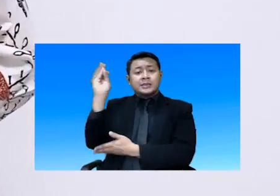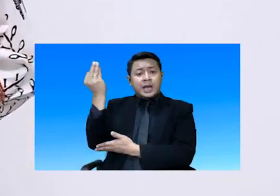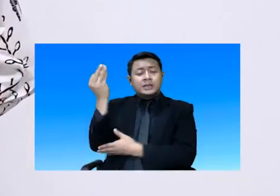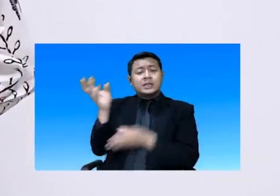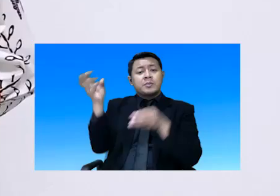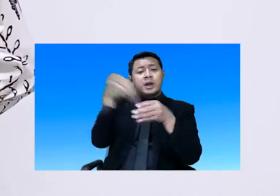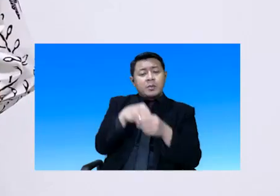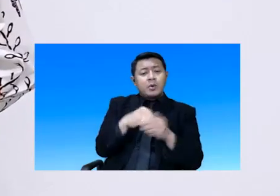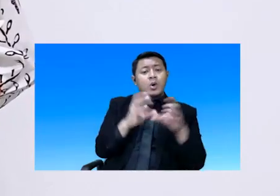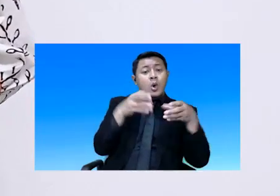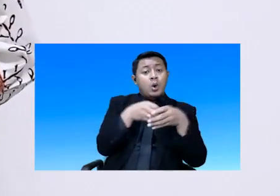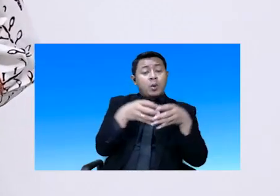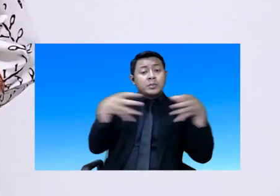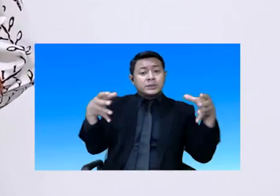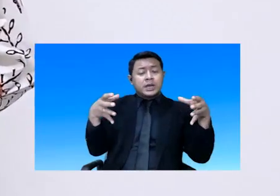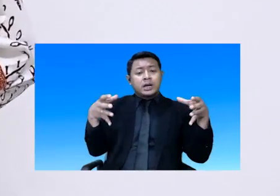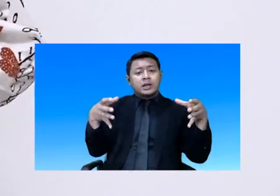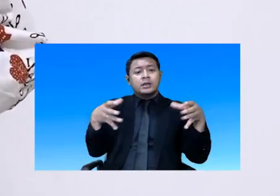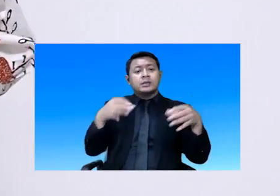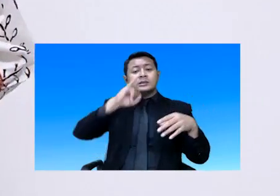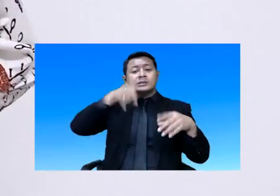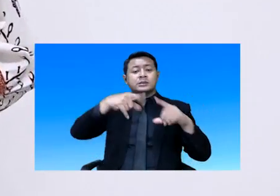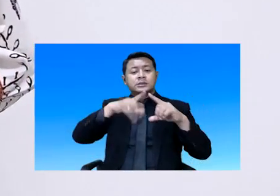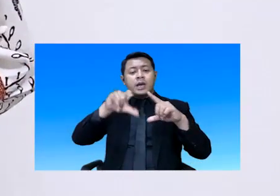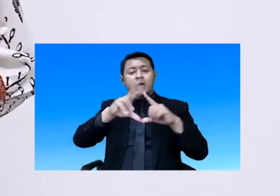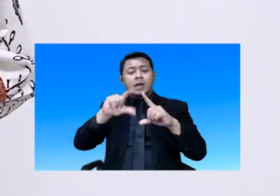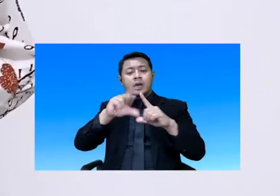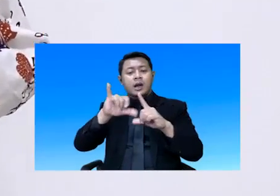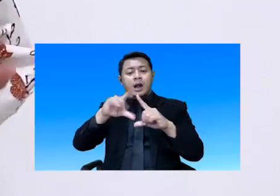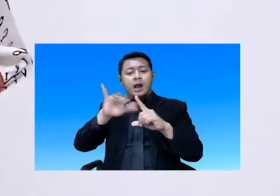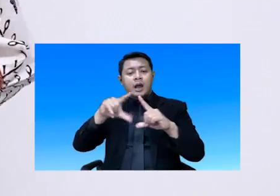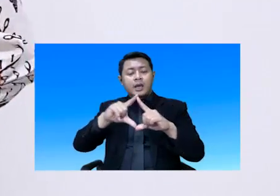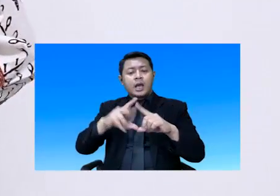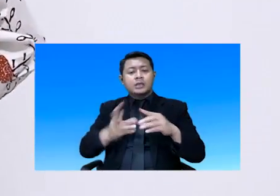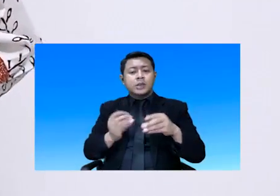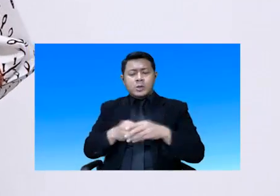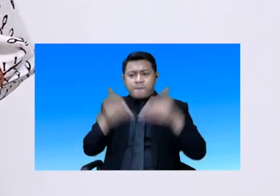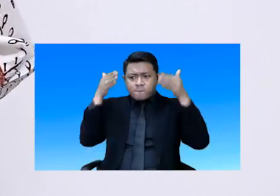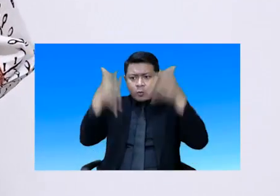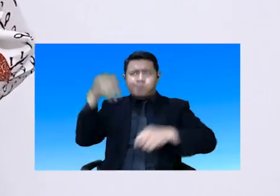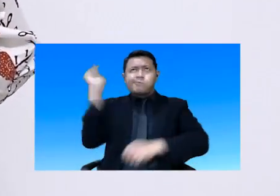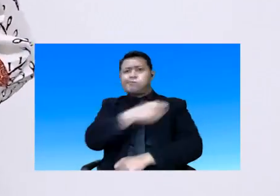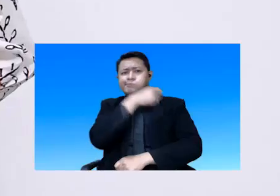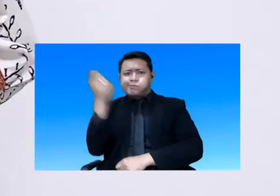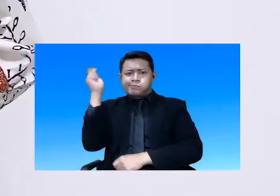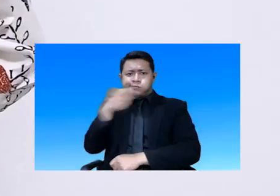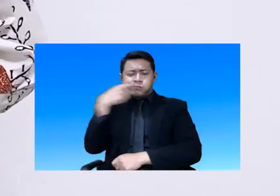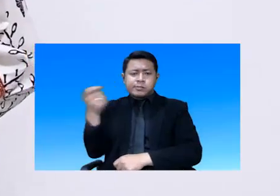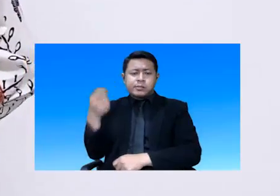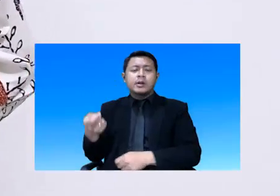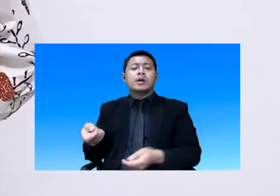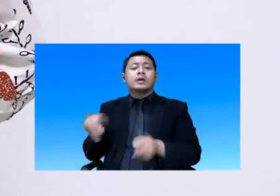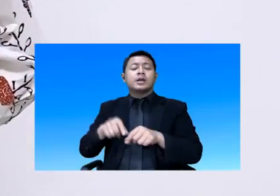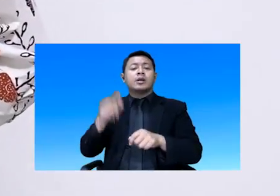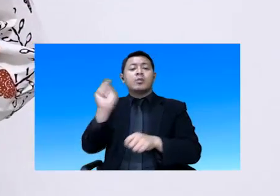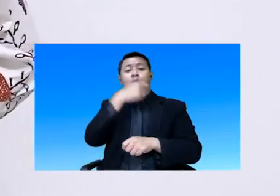bergabung dengan klub besar yaitu Jaya Raya. Disitulah awal saya serius menekuni bulu tangkis dan menjadikan bulu